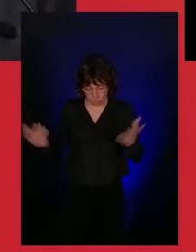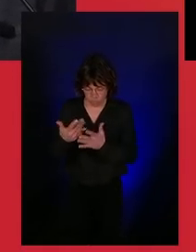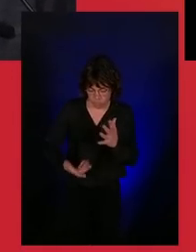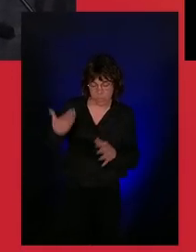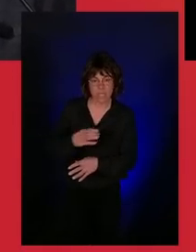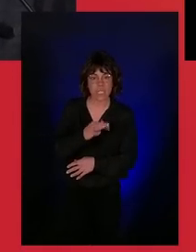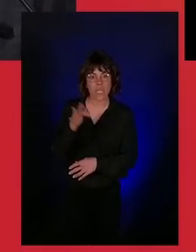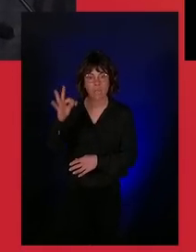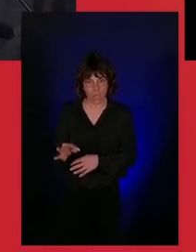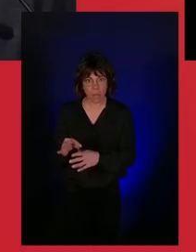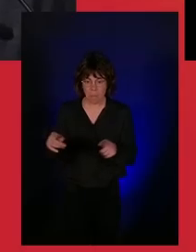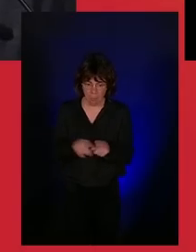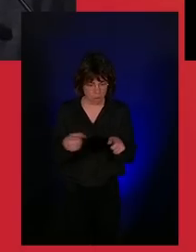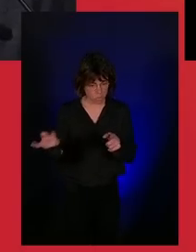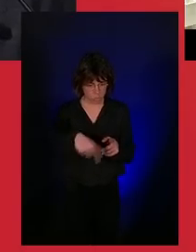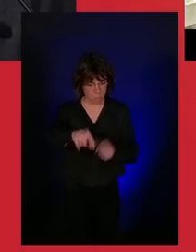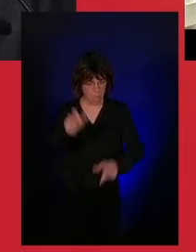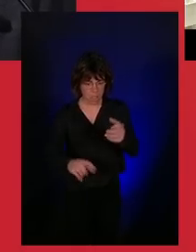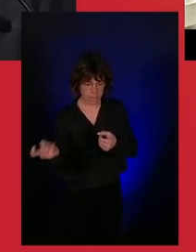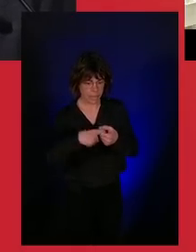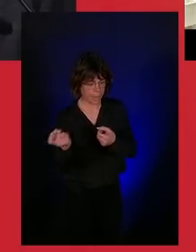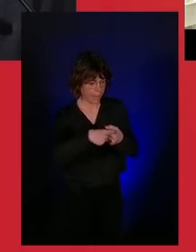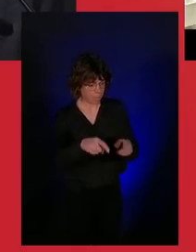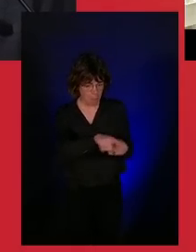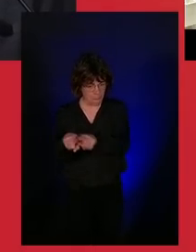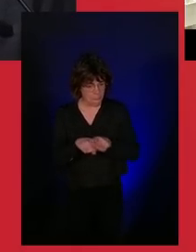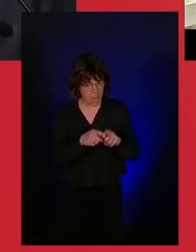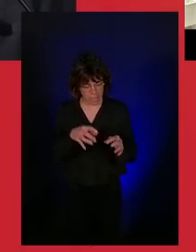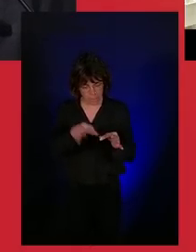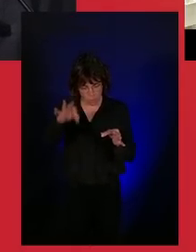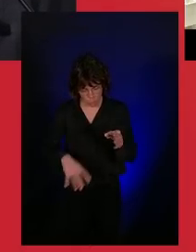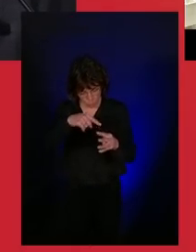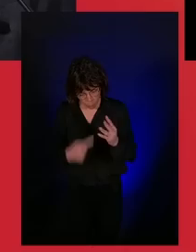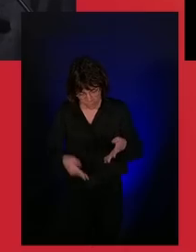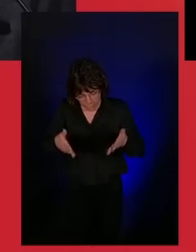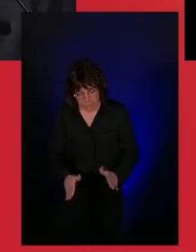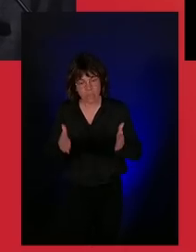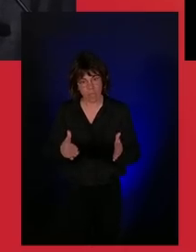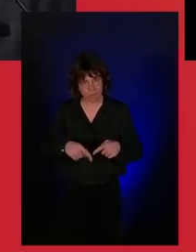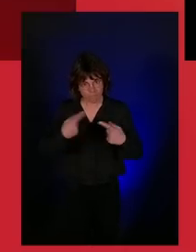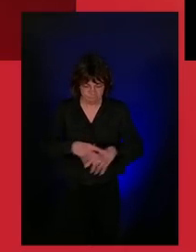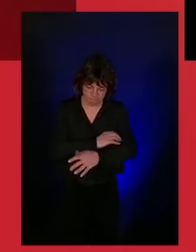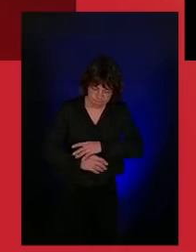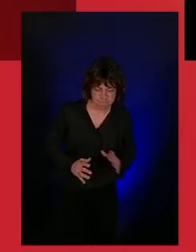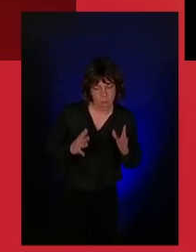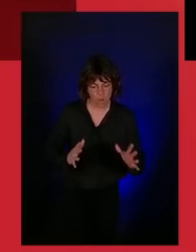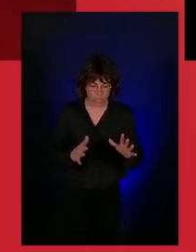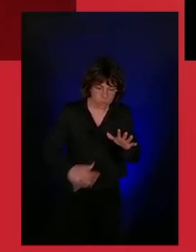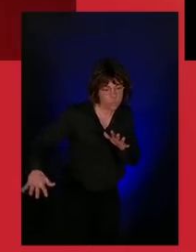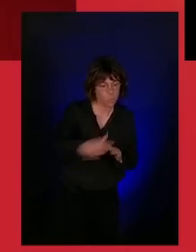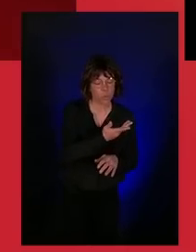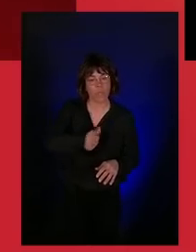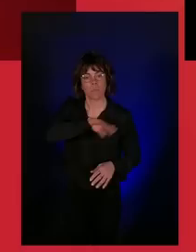le Congrès est celui des syndicats de la CGT, et les résolutions décidées les engagent, comme elles engagent aussi